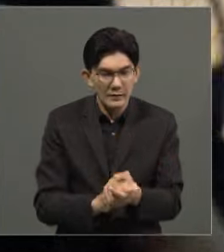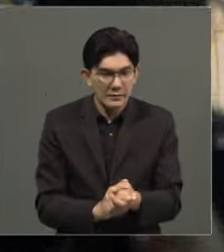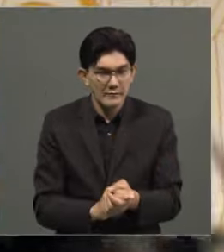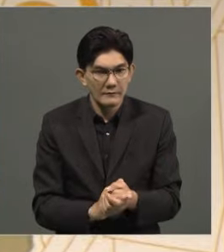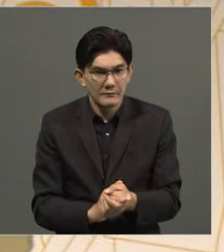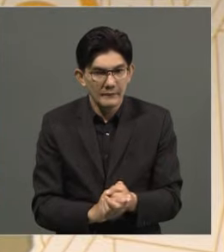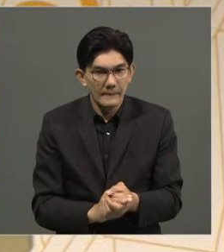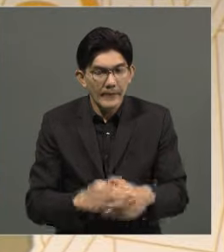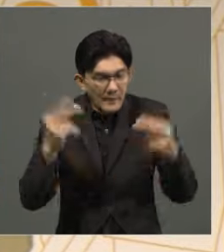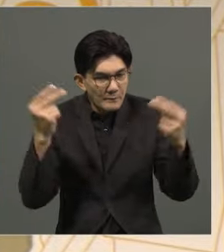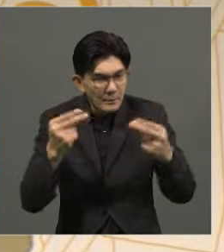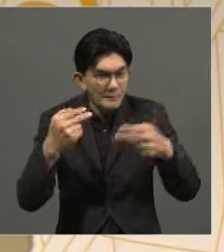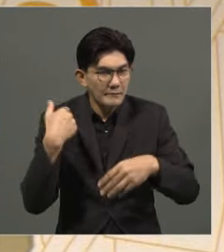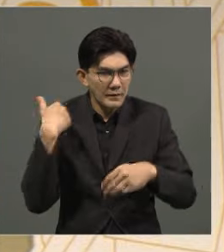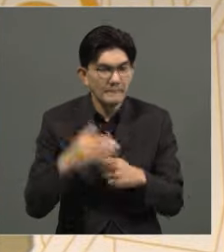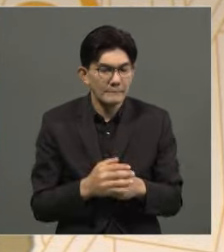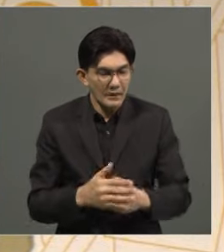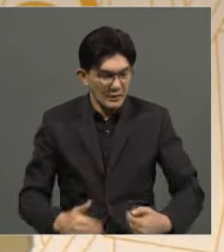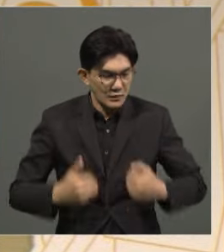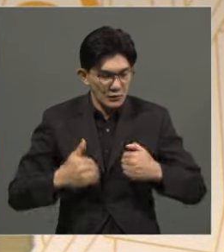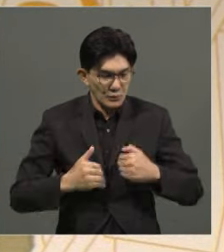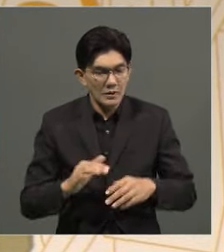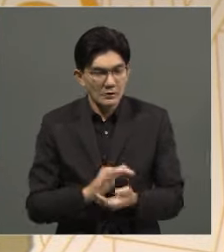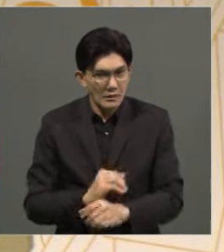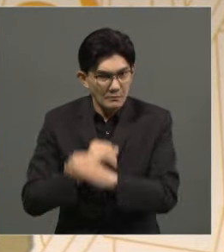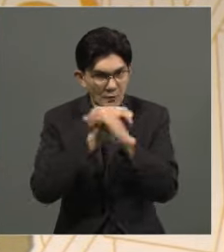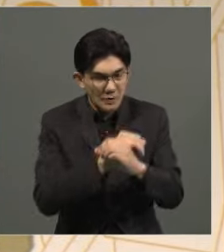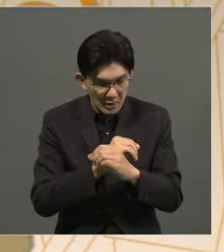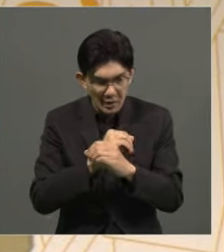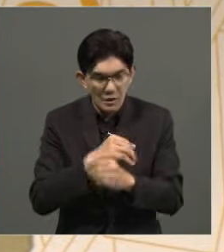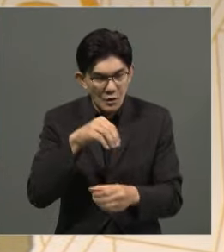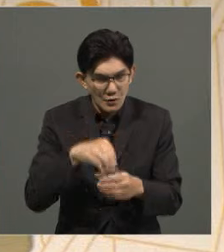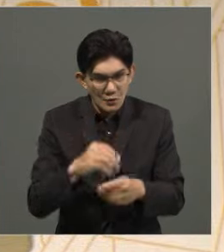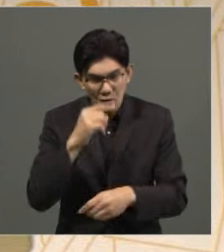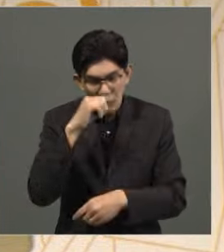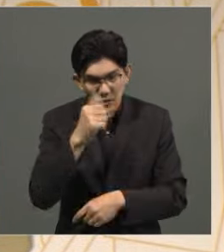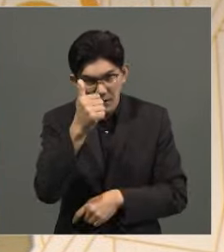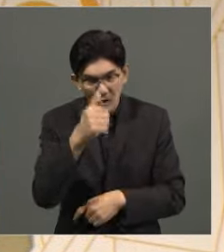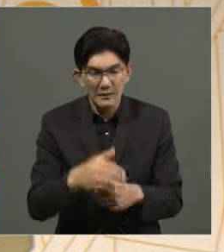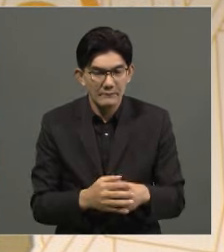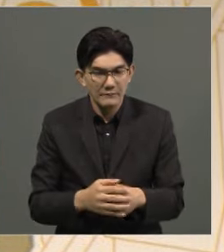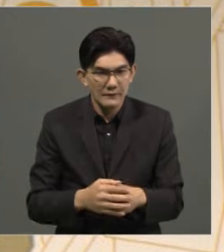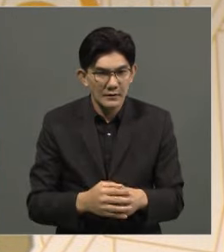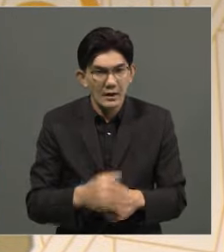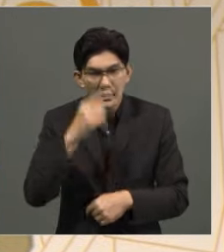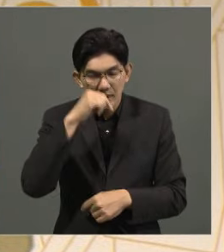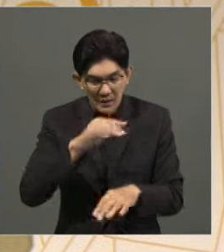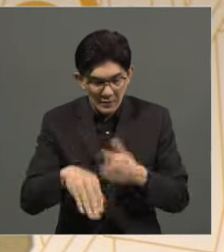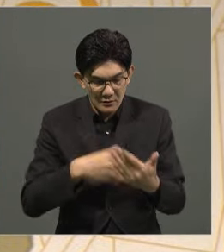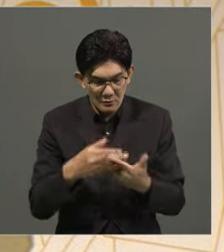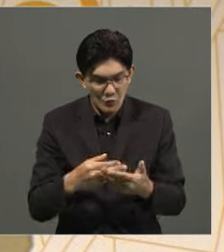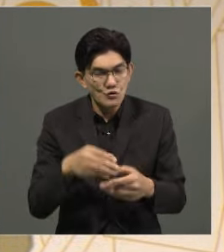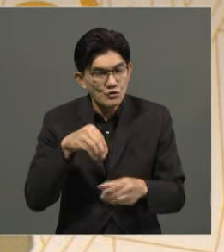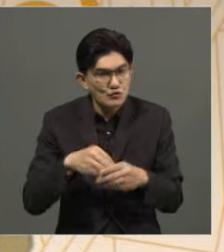ณ์การรบความอยู่รอดปลอดภัยความเป็นเอกราชของชาติไทยนะวันนี้ที่ให้เราทุกคนคนไท